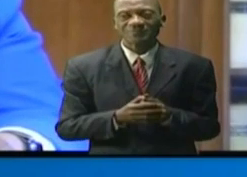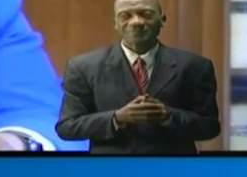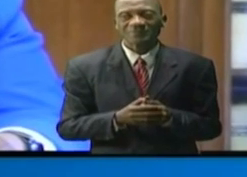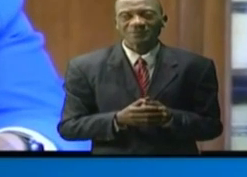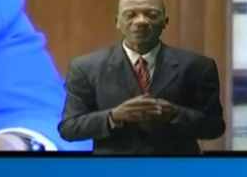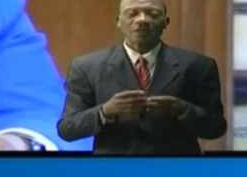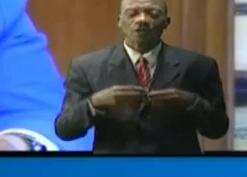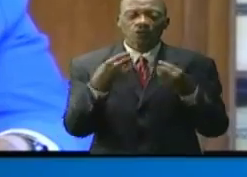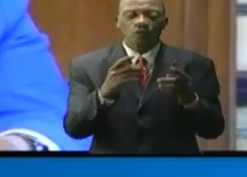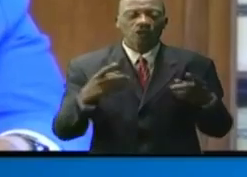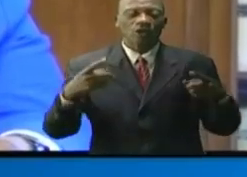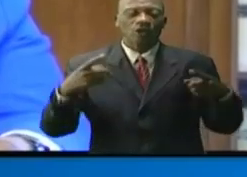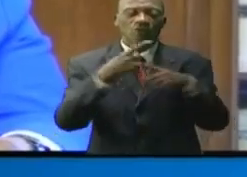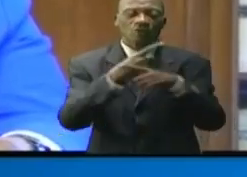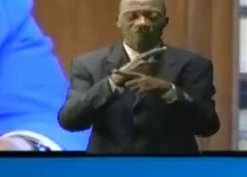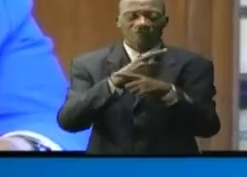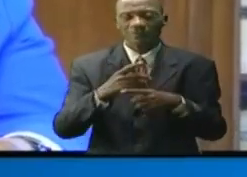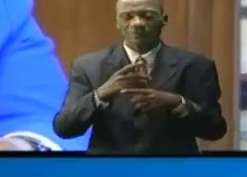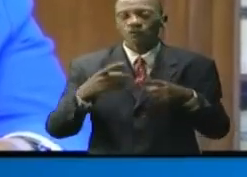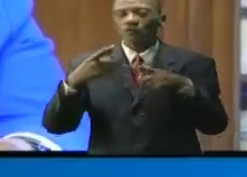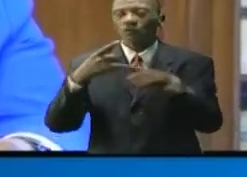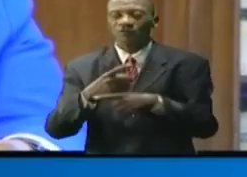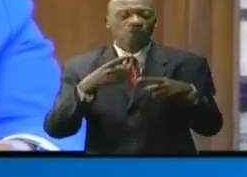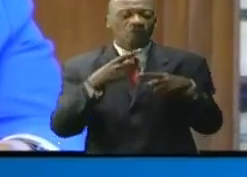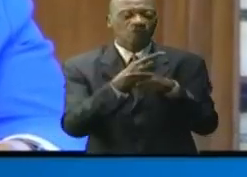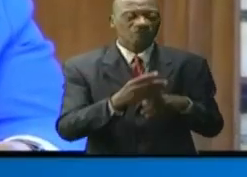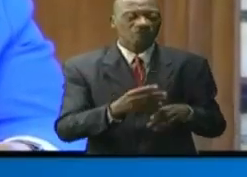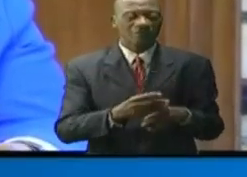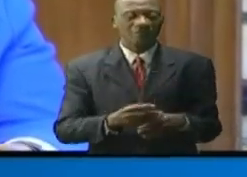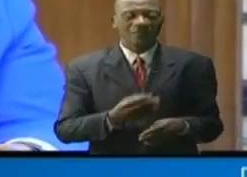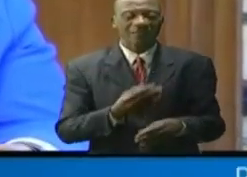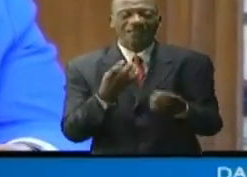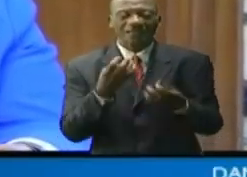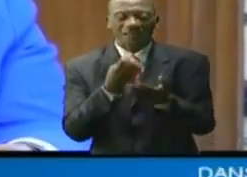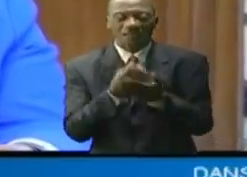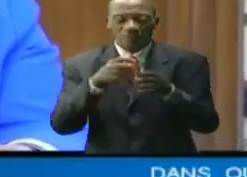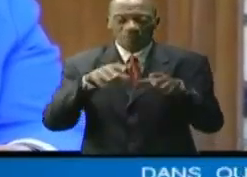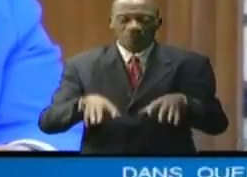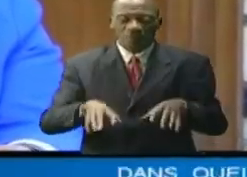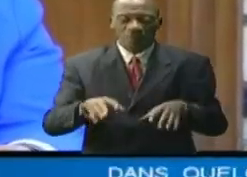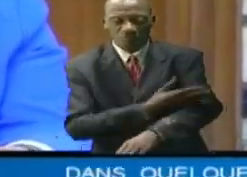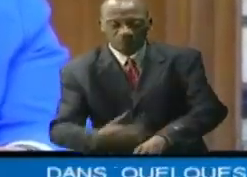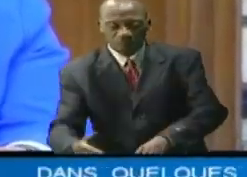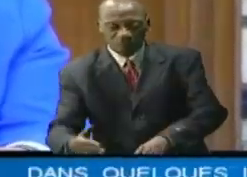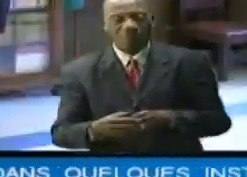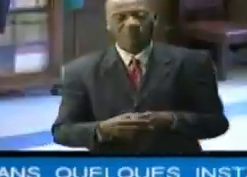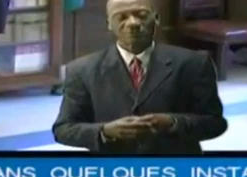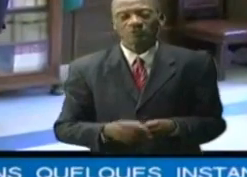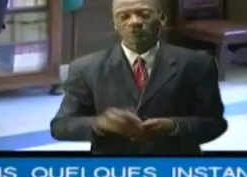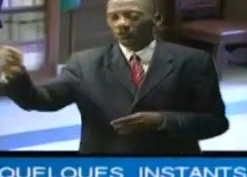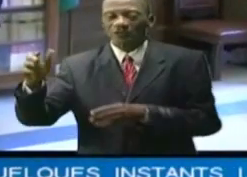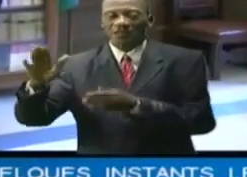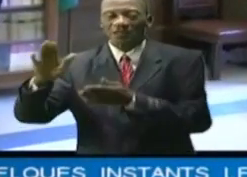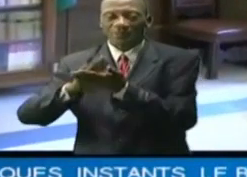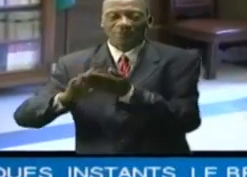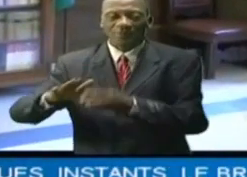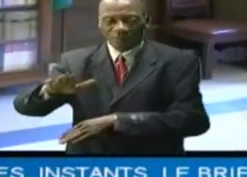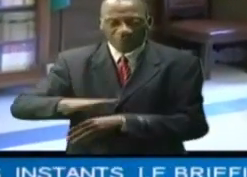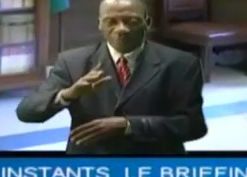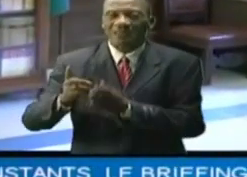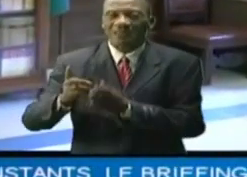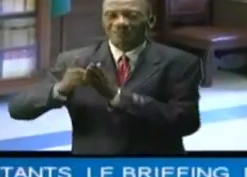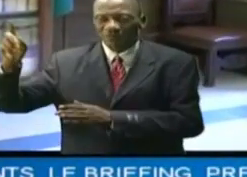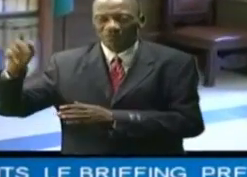conflits qui fragilisent l'économie nationale et freine l'élan du développement de notre pays. La rencontre entre